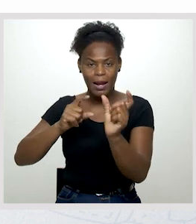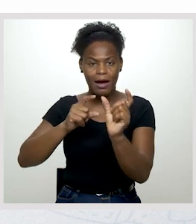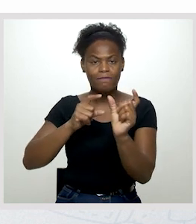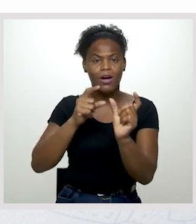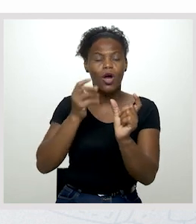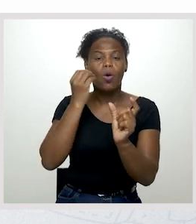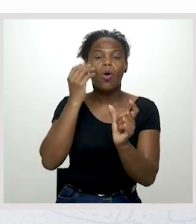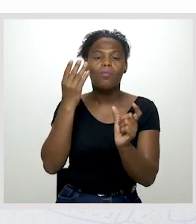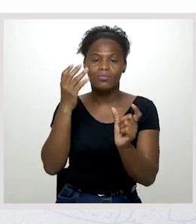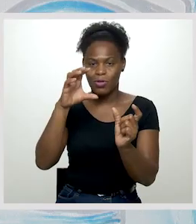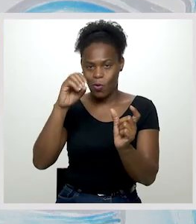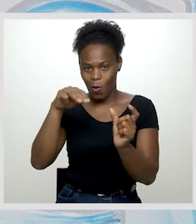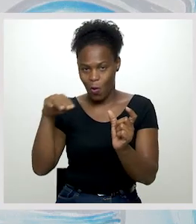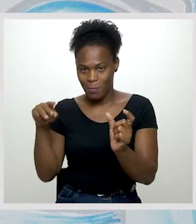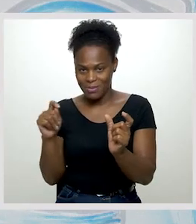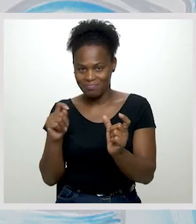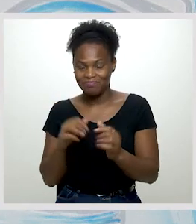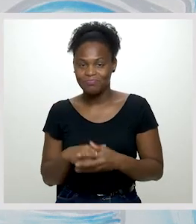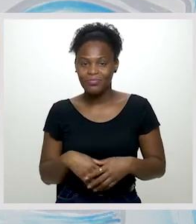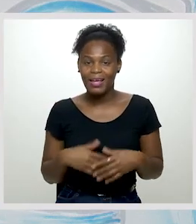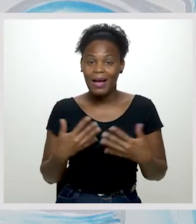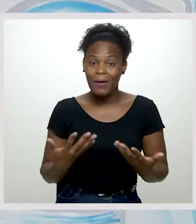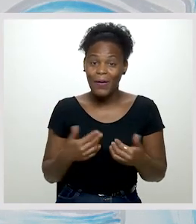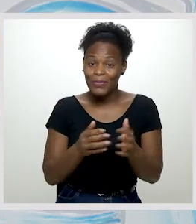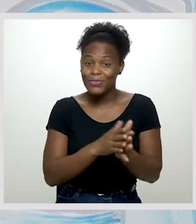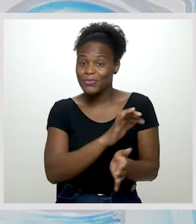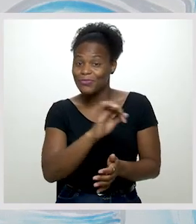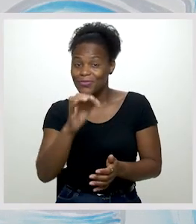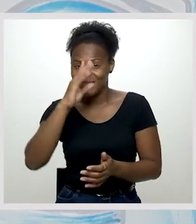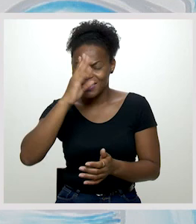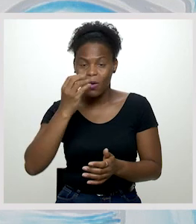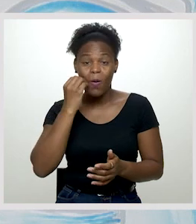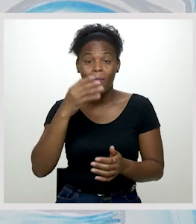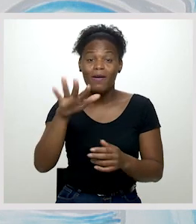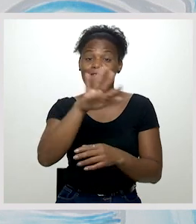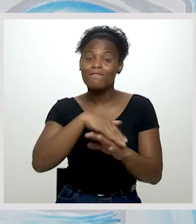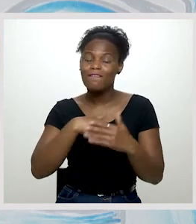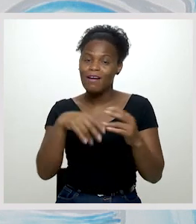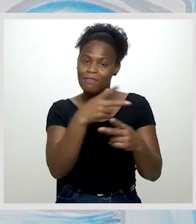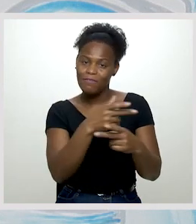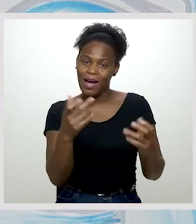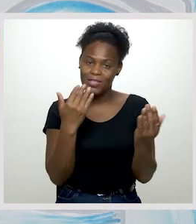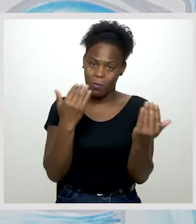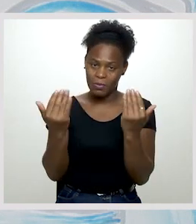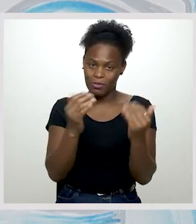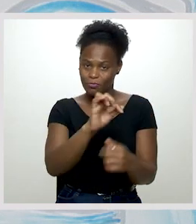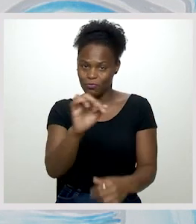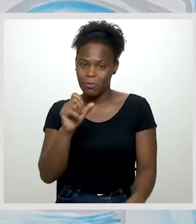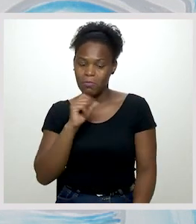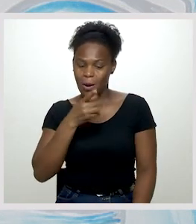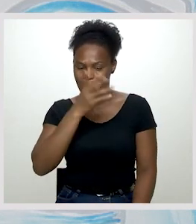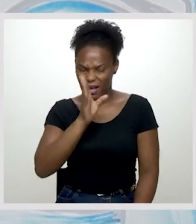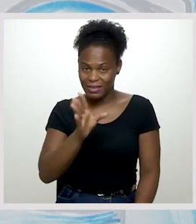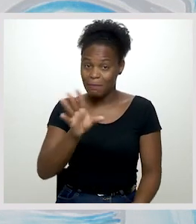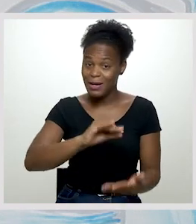mot comme. Maintenant que tout le monde sait comment on forme des phrases comparatives, vous pouvez